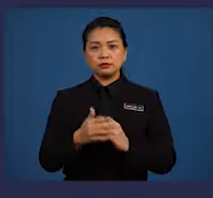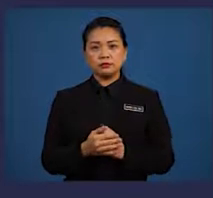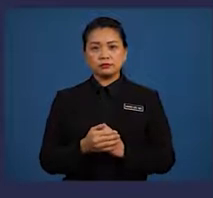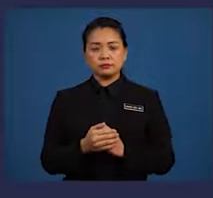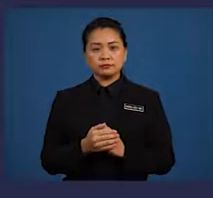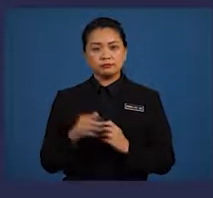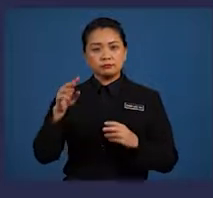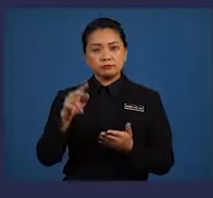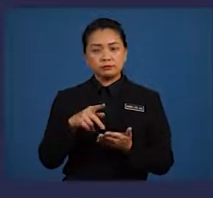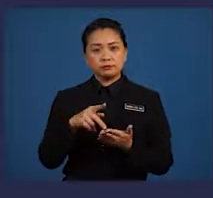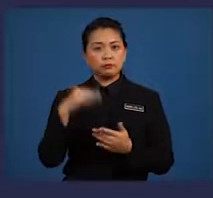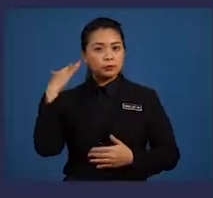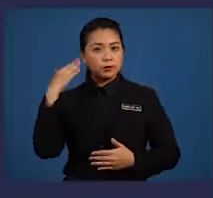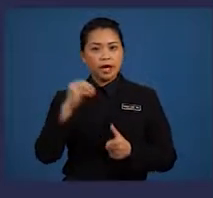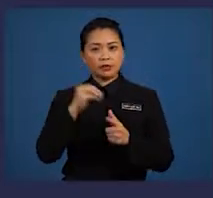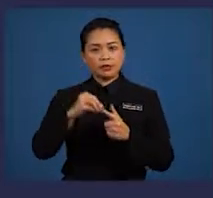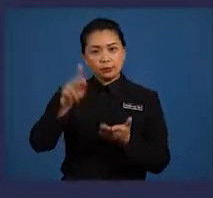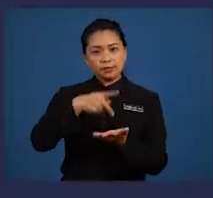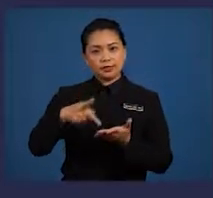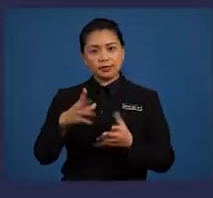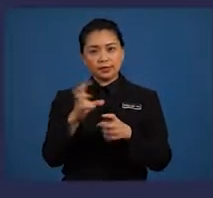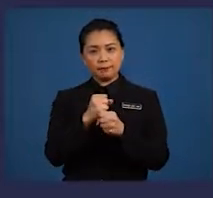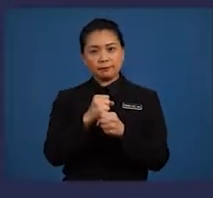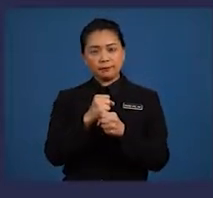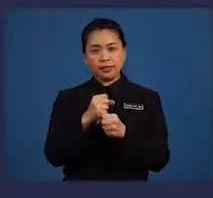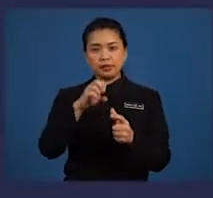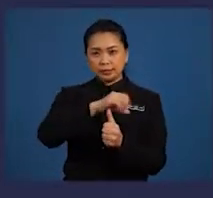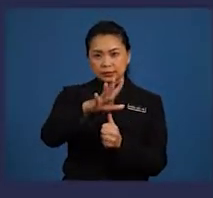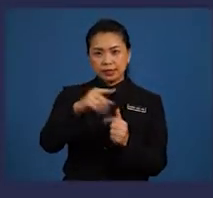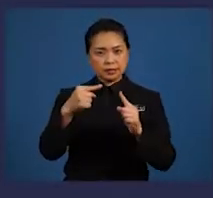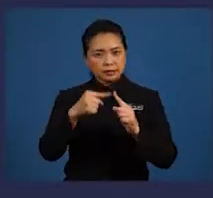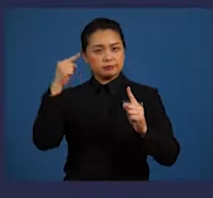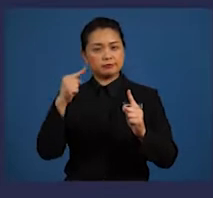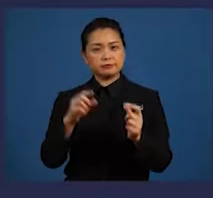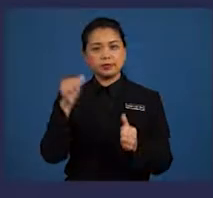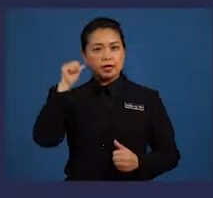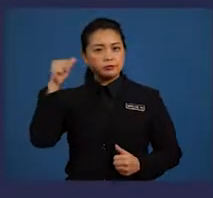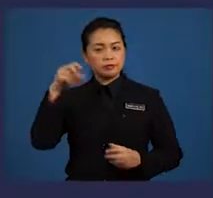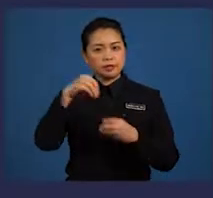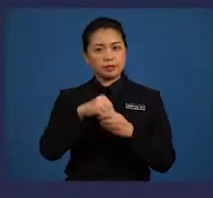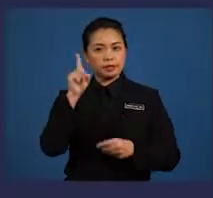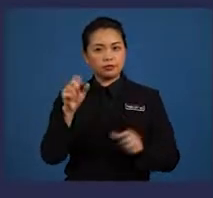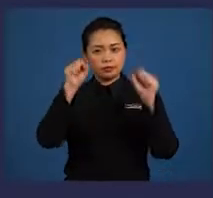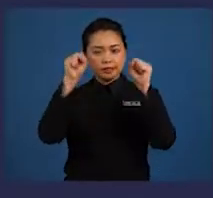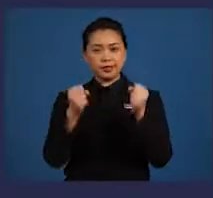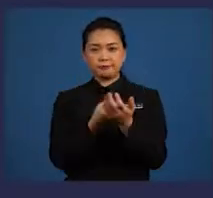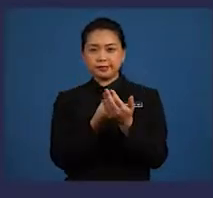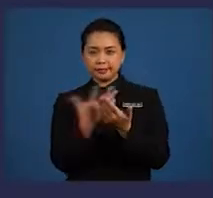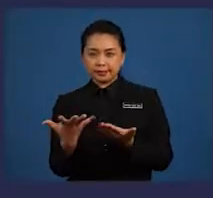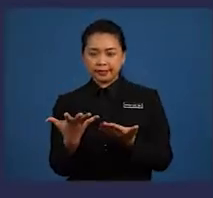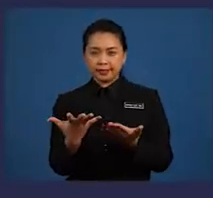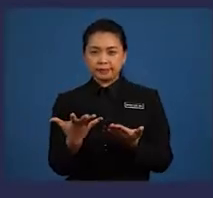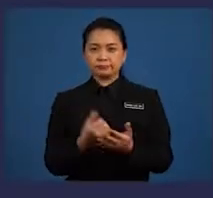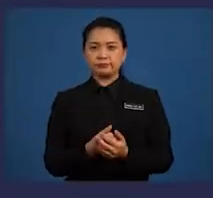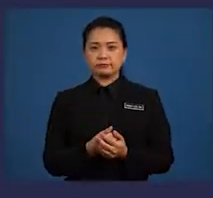bentuk musik yang dapat menimbulkan kesan sangat audio dalam sesuatu sistem mati